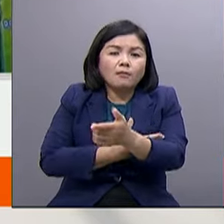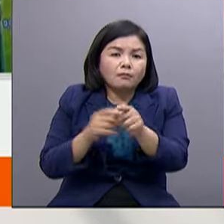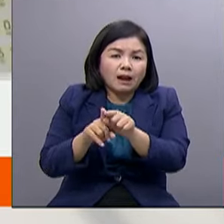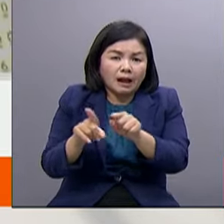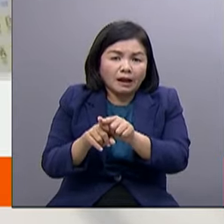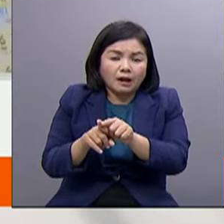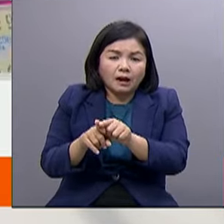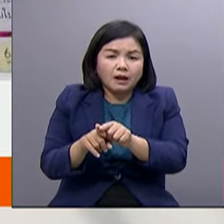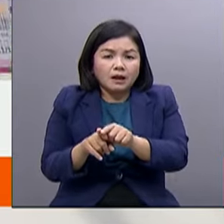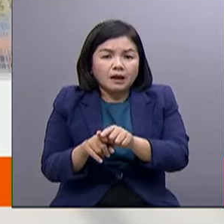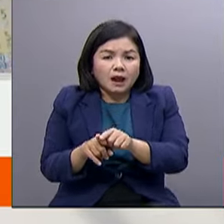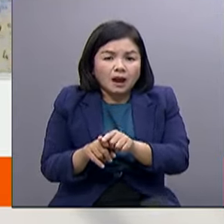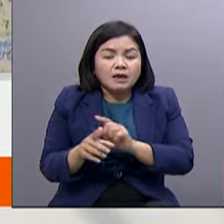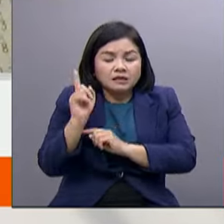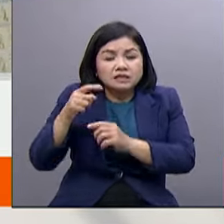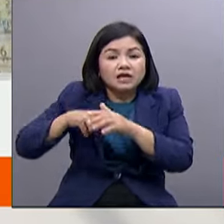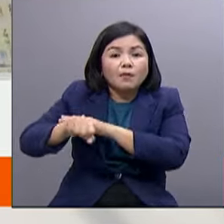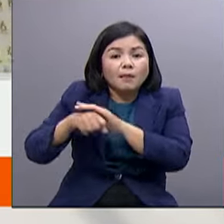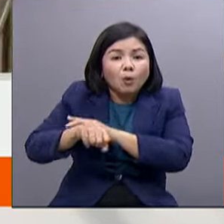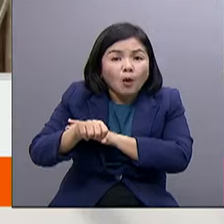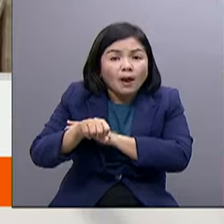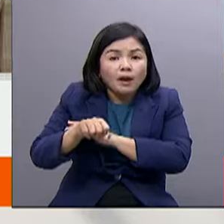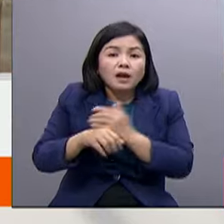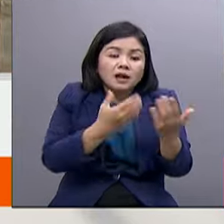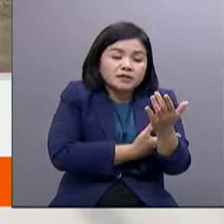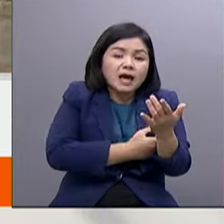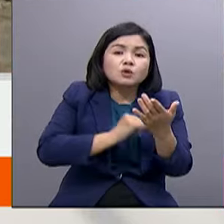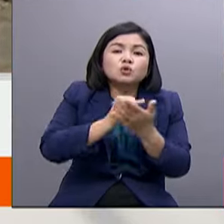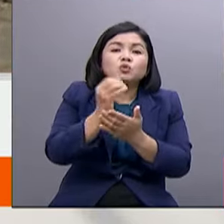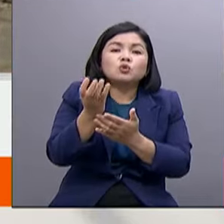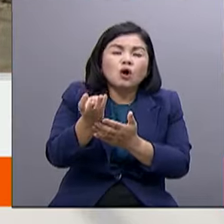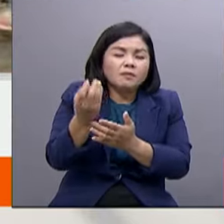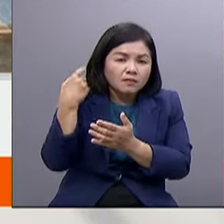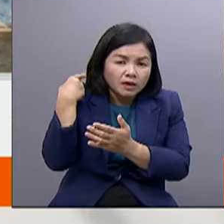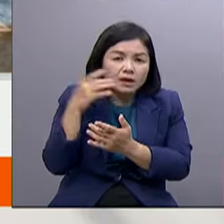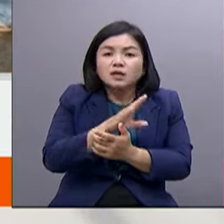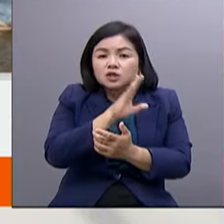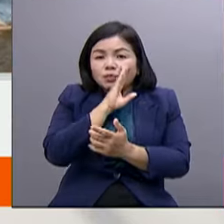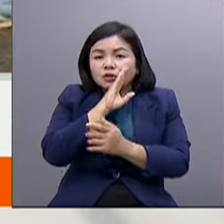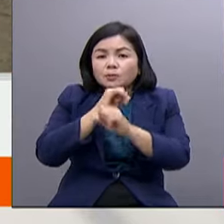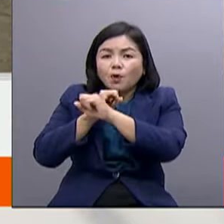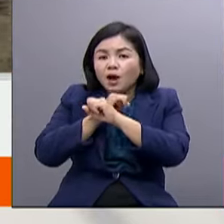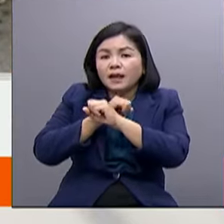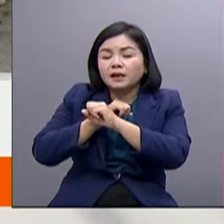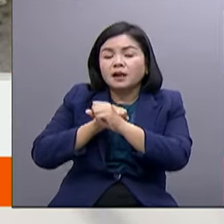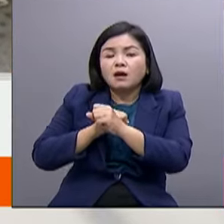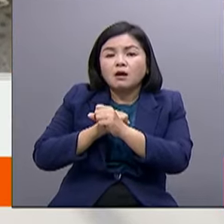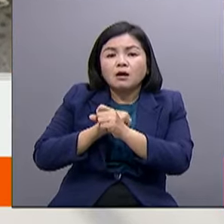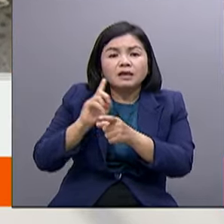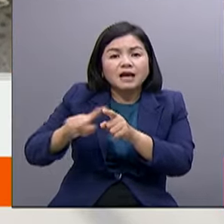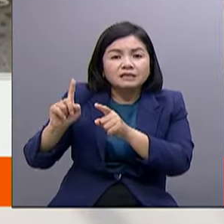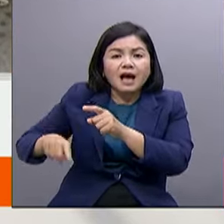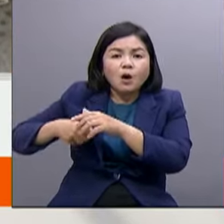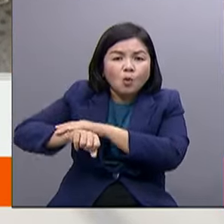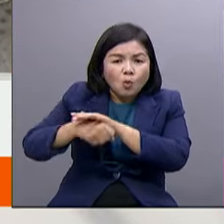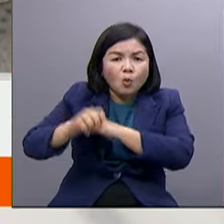ยจริงๆถ้าตรงไปตรงมาเนี่ยถ้าต้องการจะปราบหวยใต้ดินหวยสารพัดหวยเนี่ยคำต